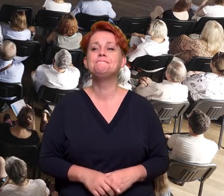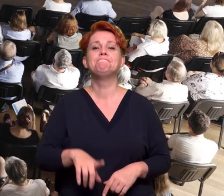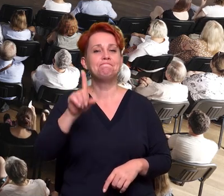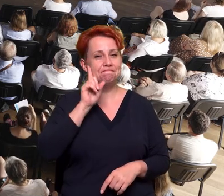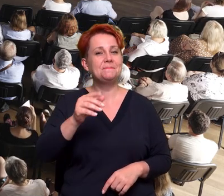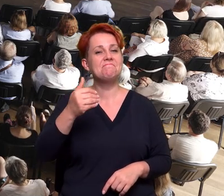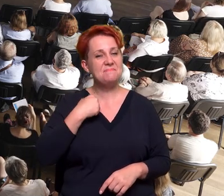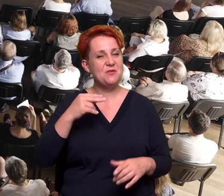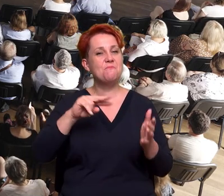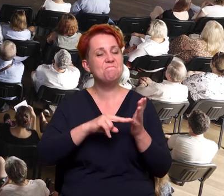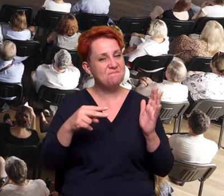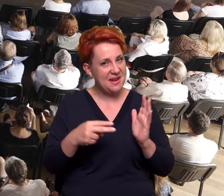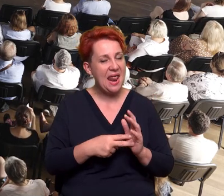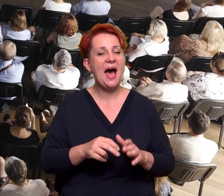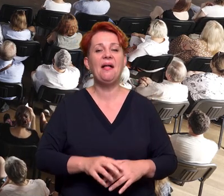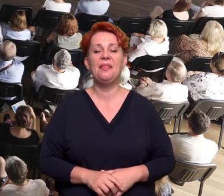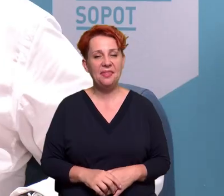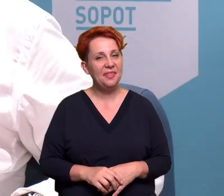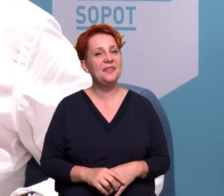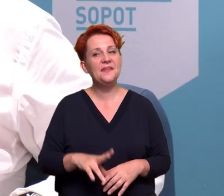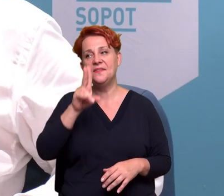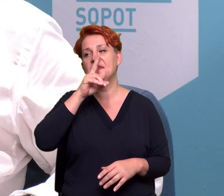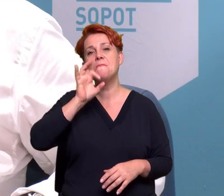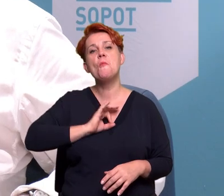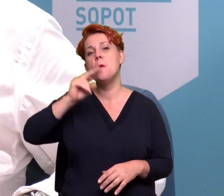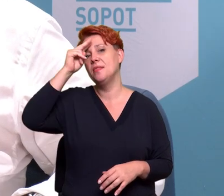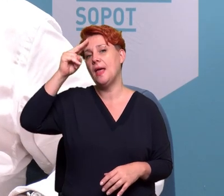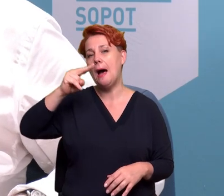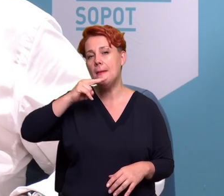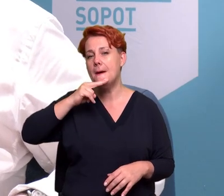taki zamiar. Widziałem mojego ojca, który